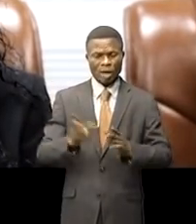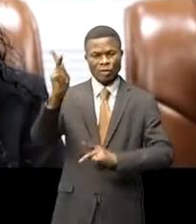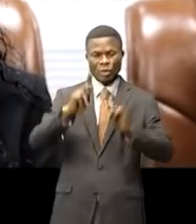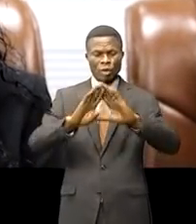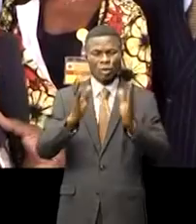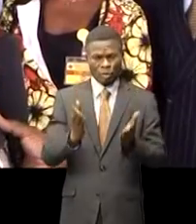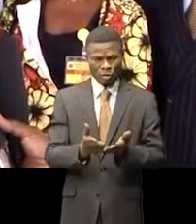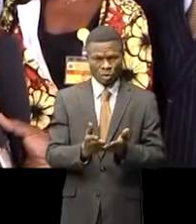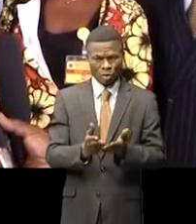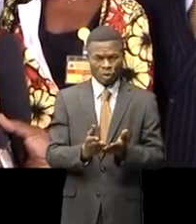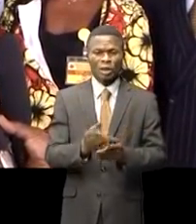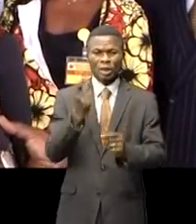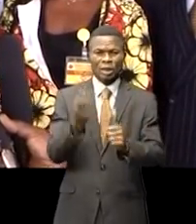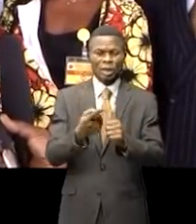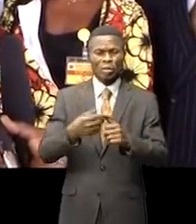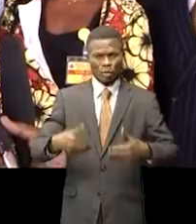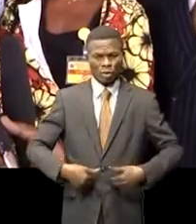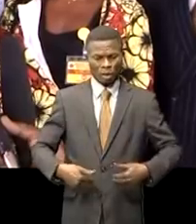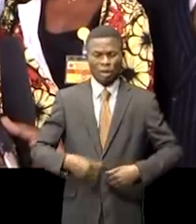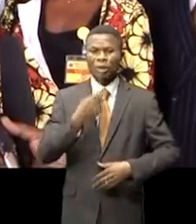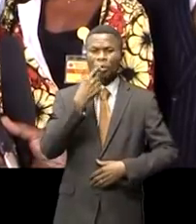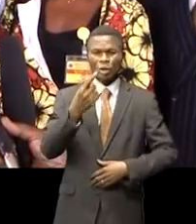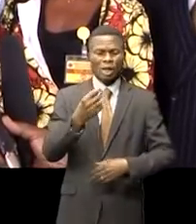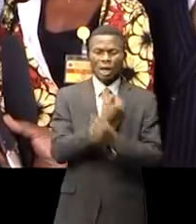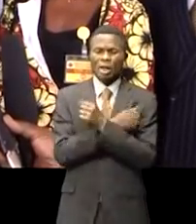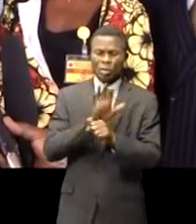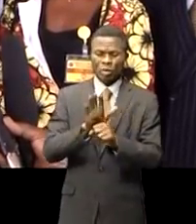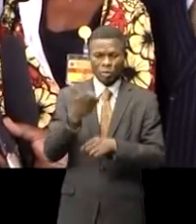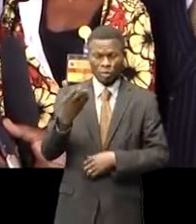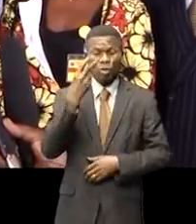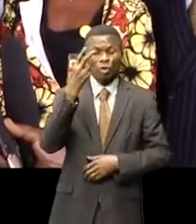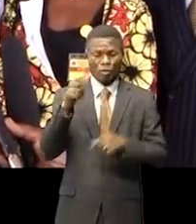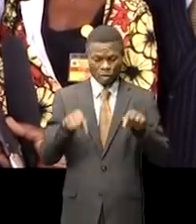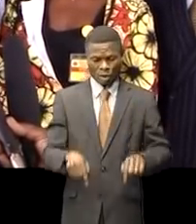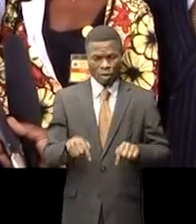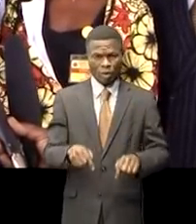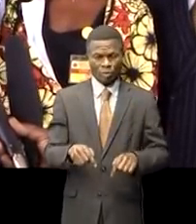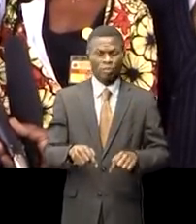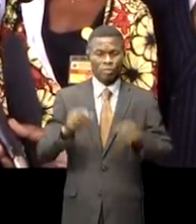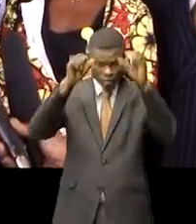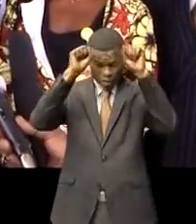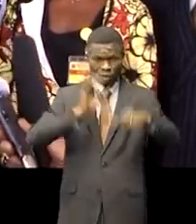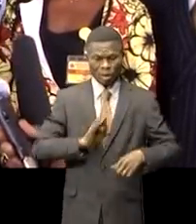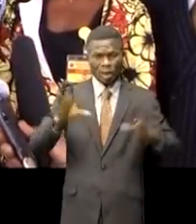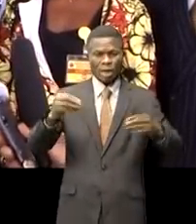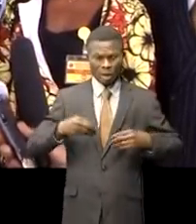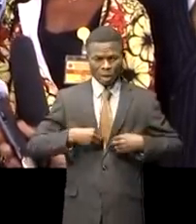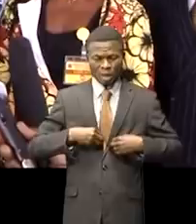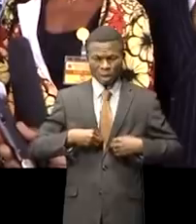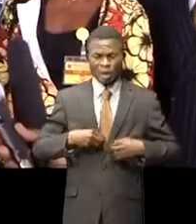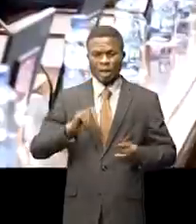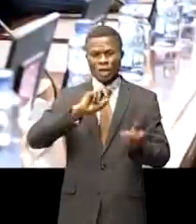est spécifiquement les jeunes qu'il a dit qu'il aime tellement et nous l'avons vu aujourd'hui il l'accepté de bousculer son agenda